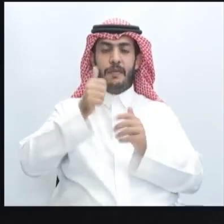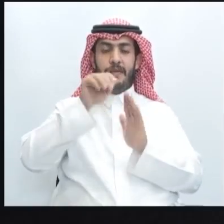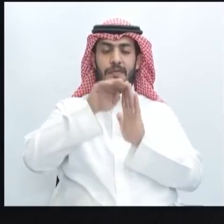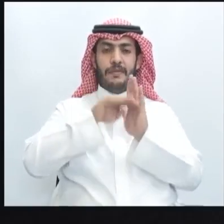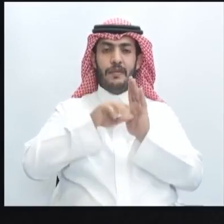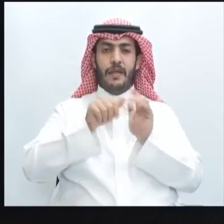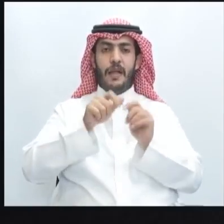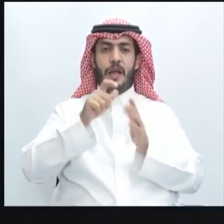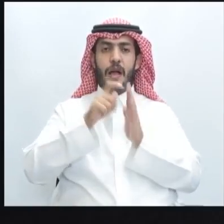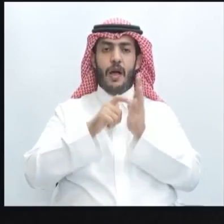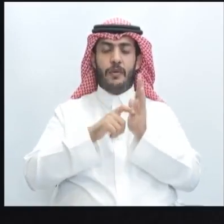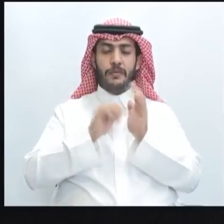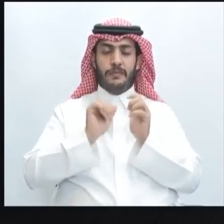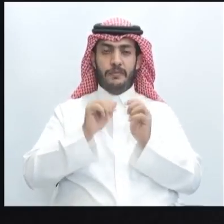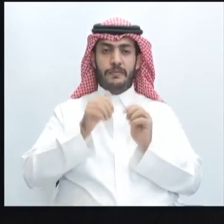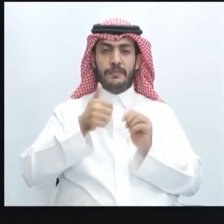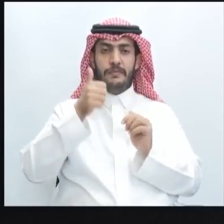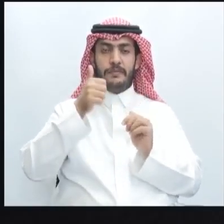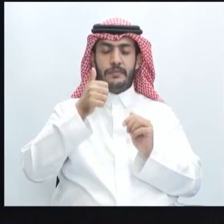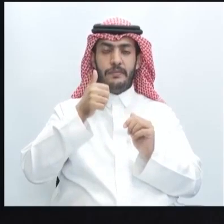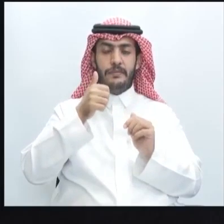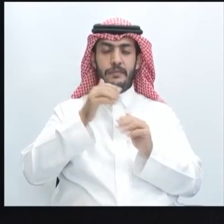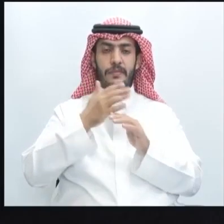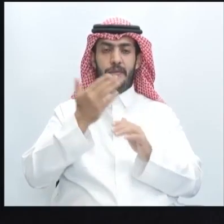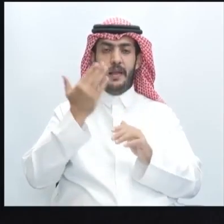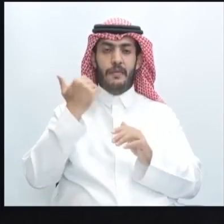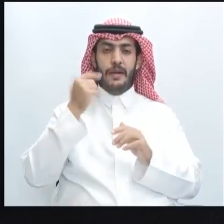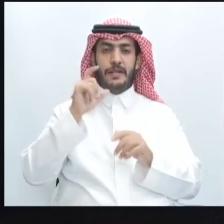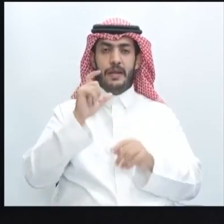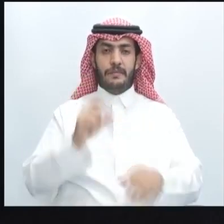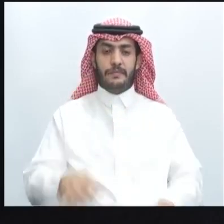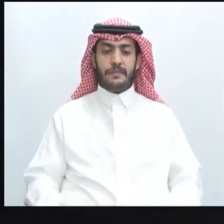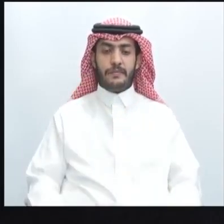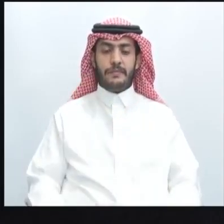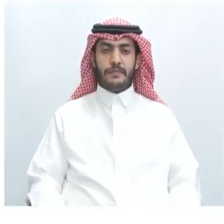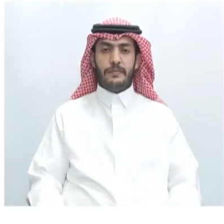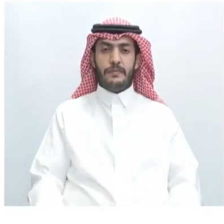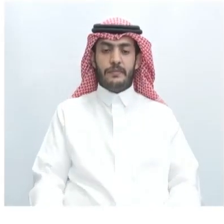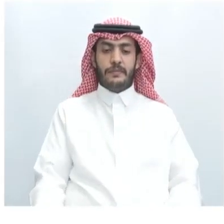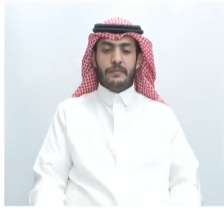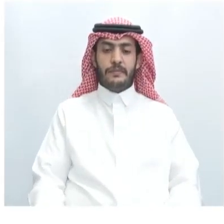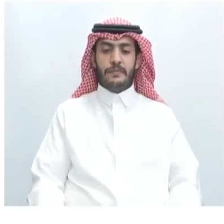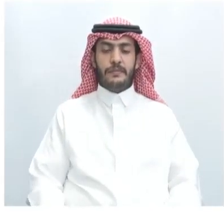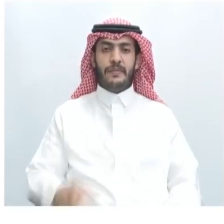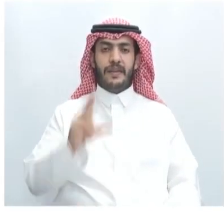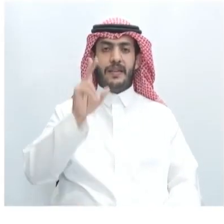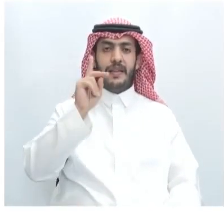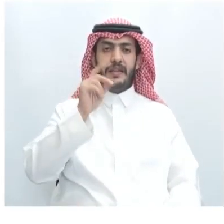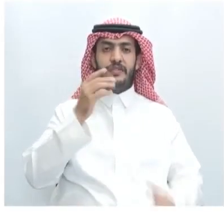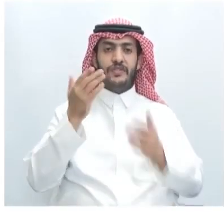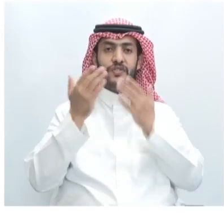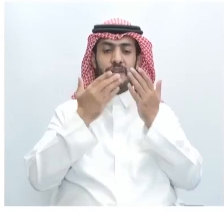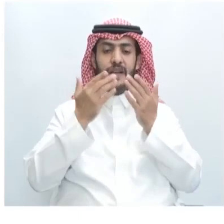اوضاع القوانين والانظمه التي كانت ما قبل الاسلام ايضا مثل قول